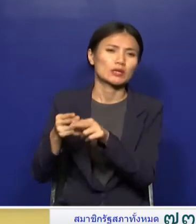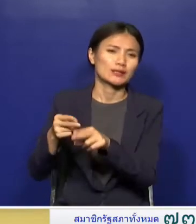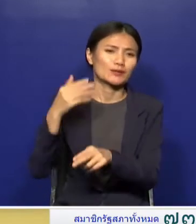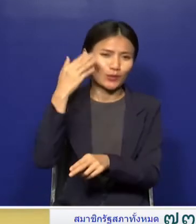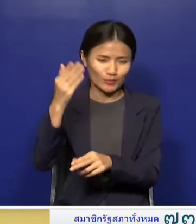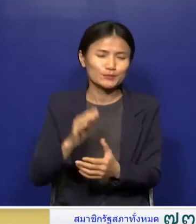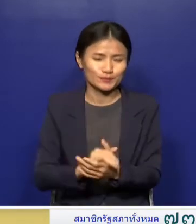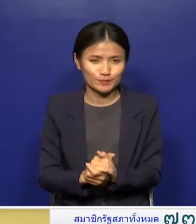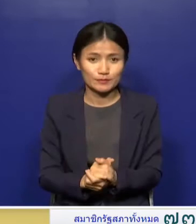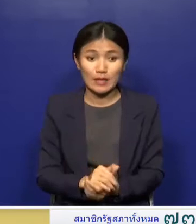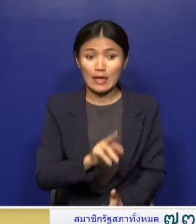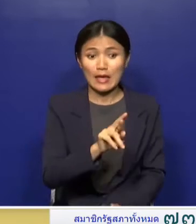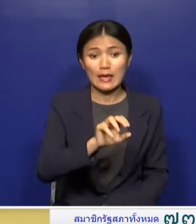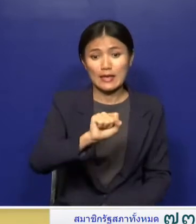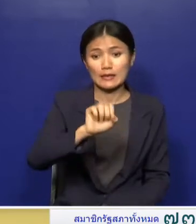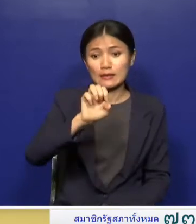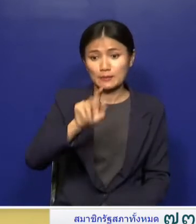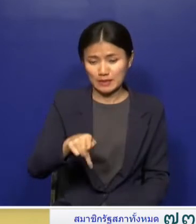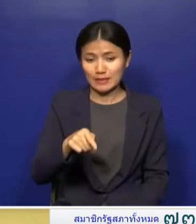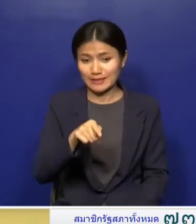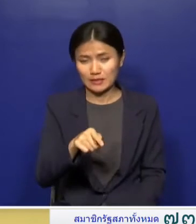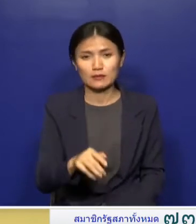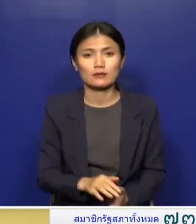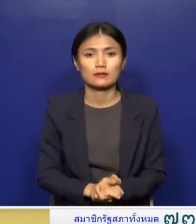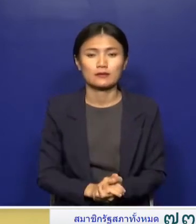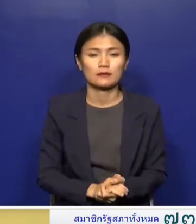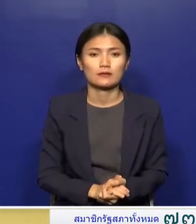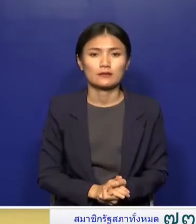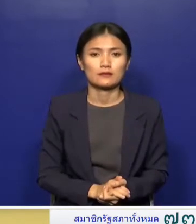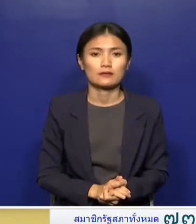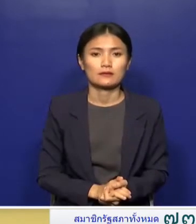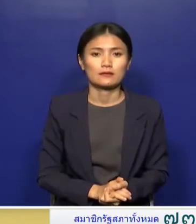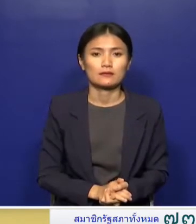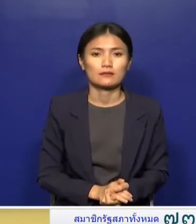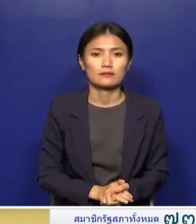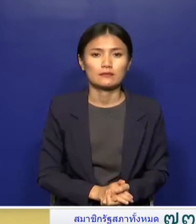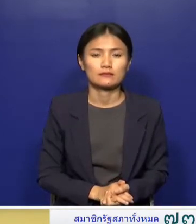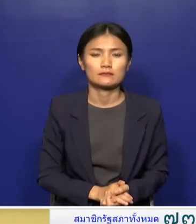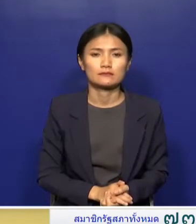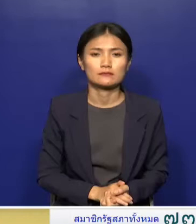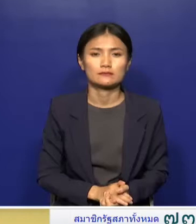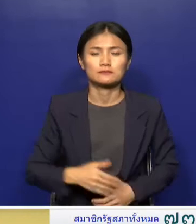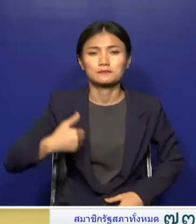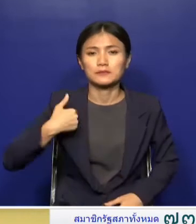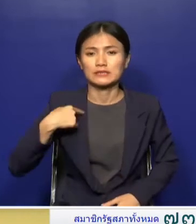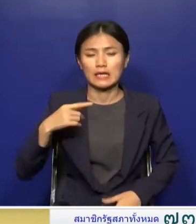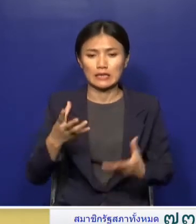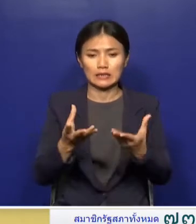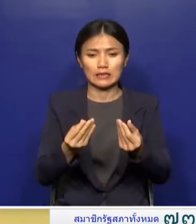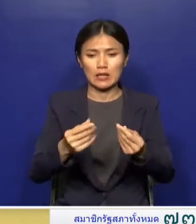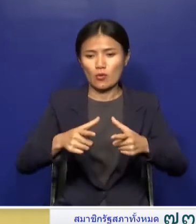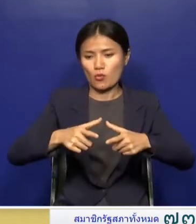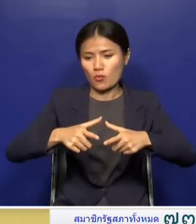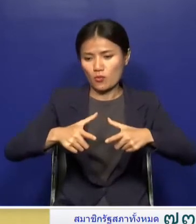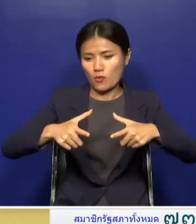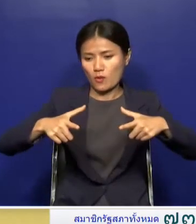ซึง ACEP เนยนะครับ ก็เป็ดินแดนที่ อยททรนายยเรเกรวนะครับว่า อัome kegth ที่ ใหญ่โ